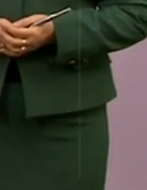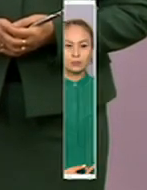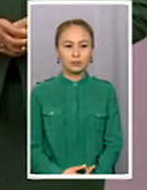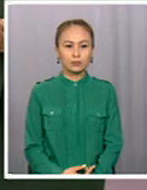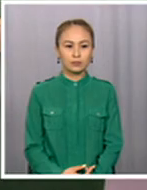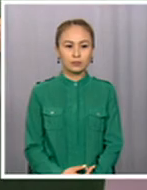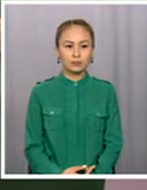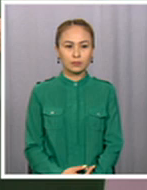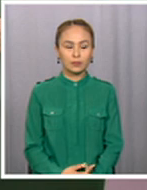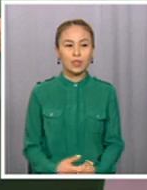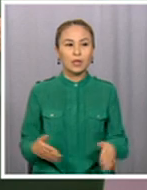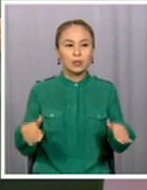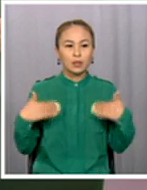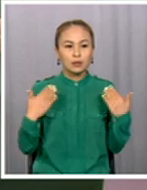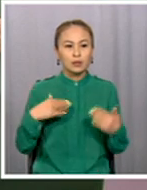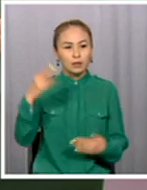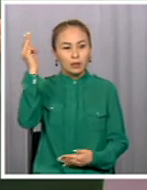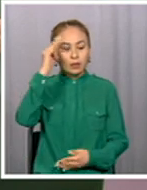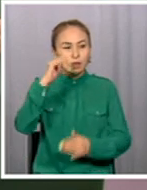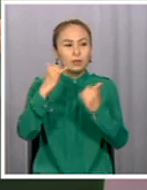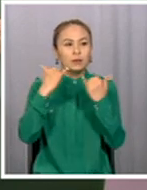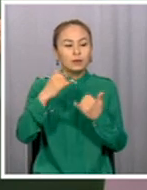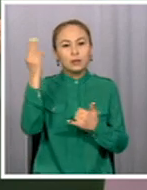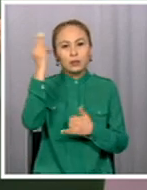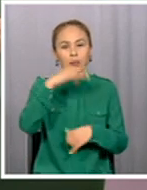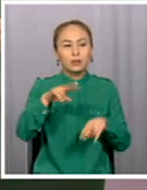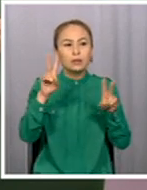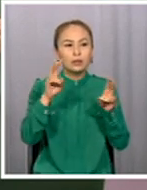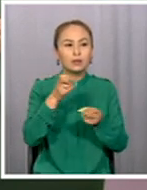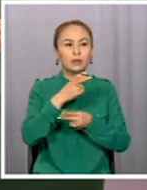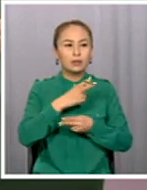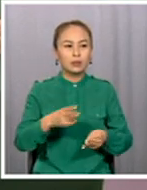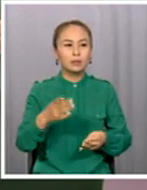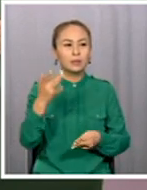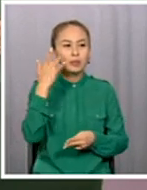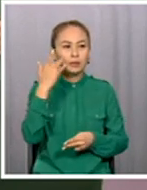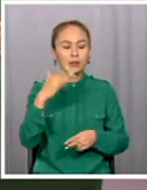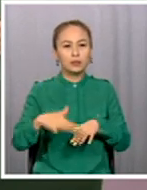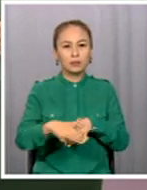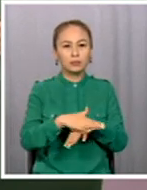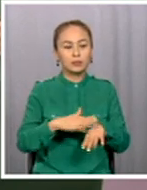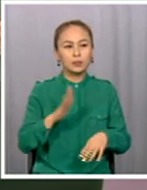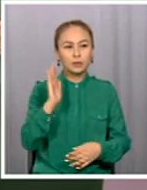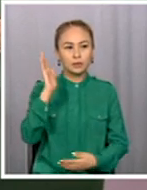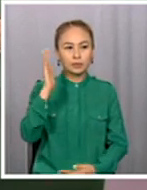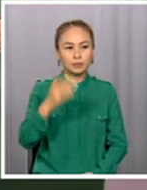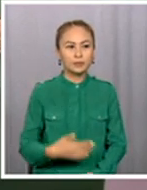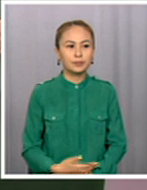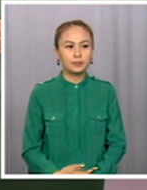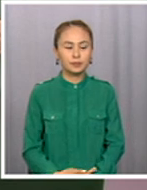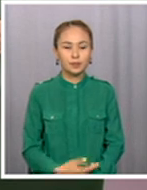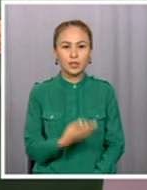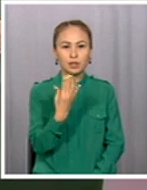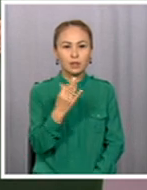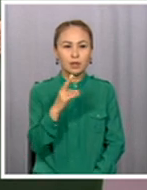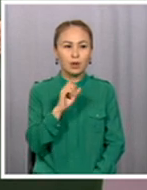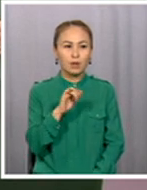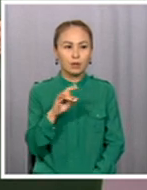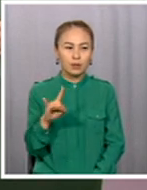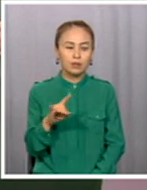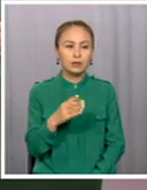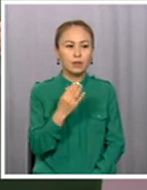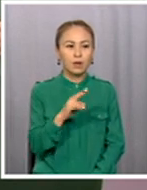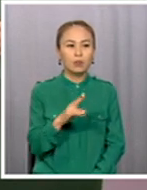Сәлеметсіңдер ме оқушылар? Бүгінгі сабақтың тақырыбы мәңгілік елдің болашағы. Шылаулар мен